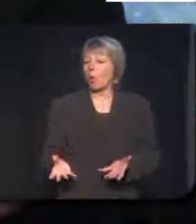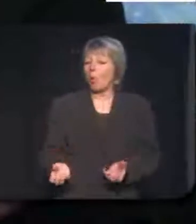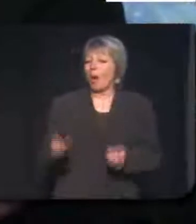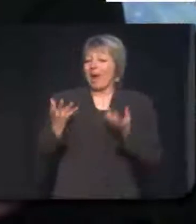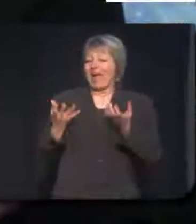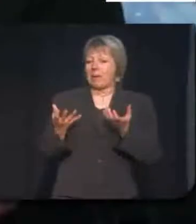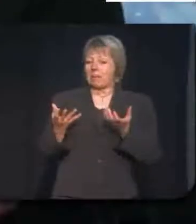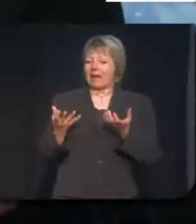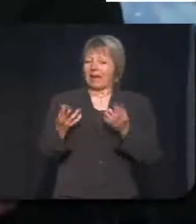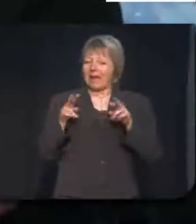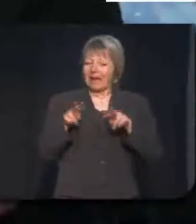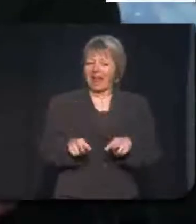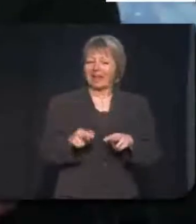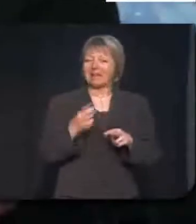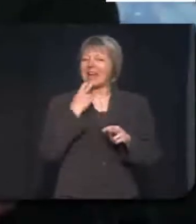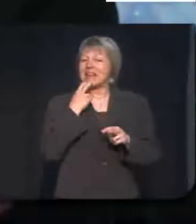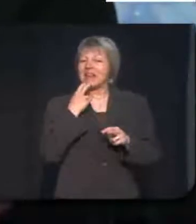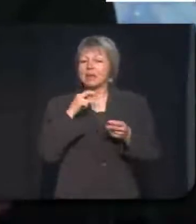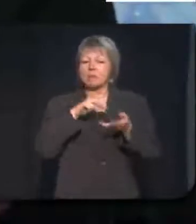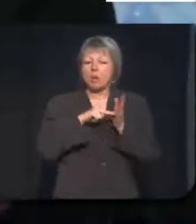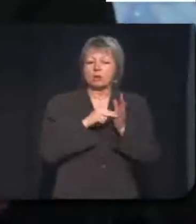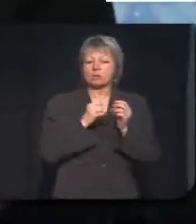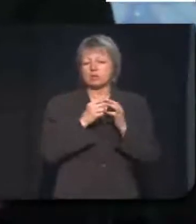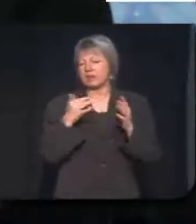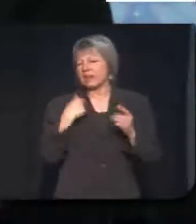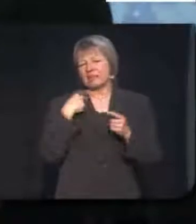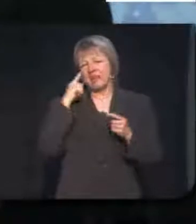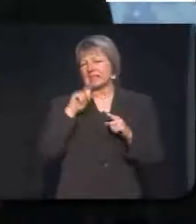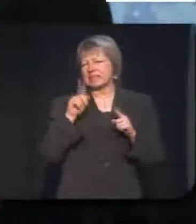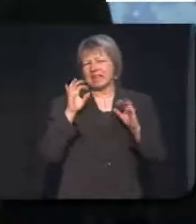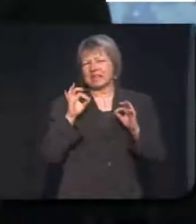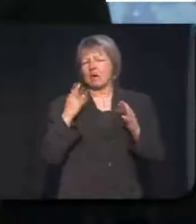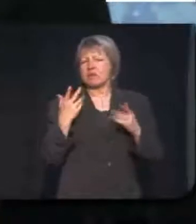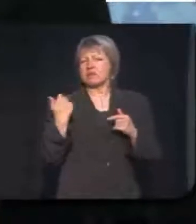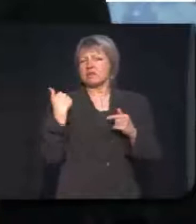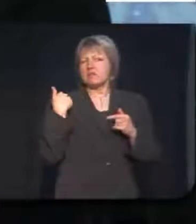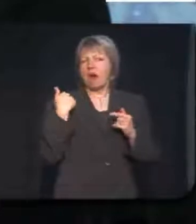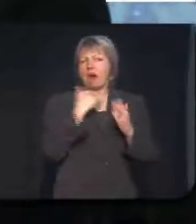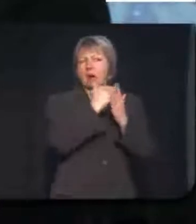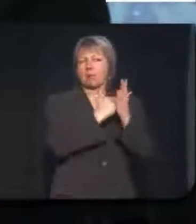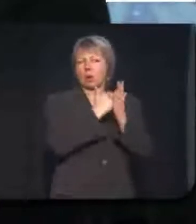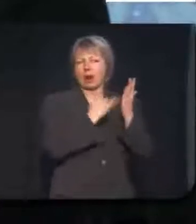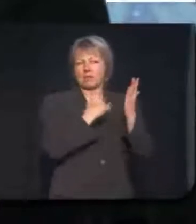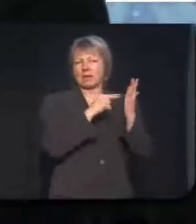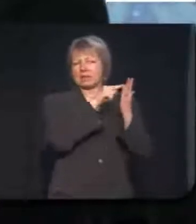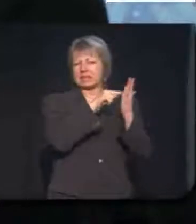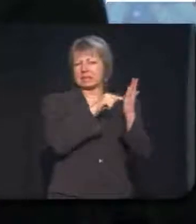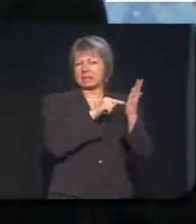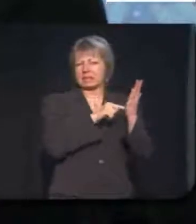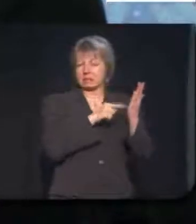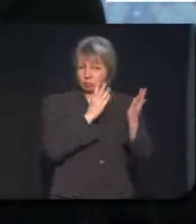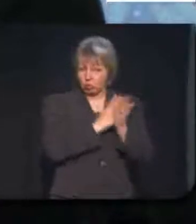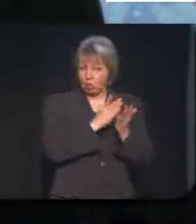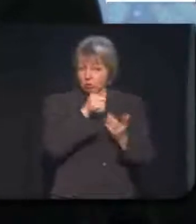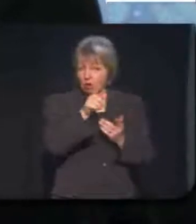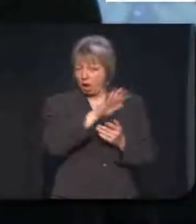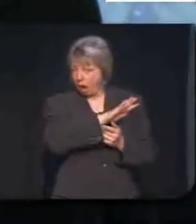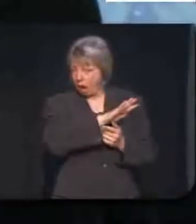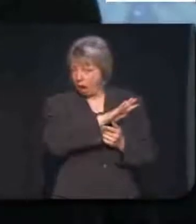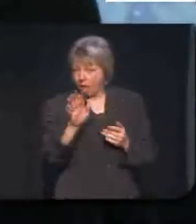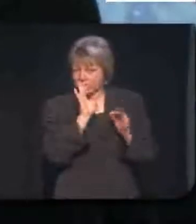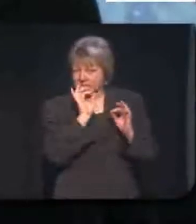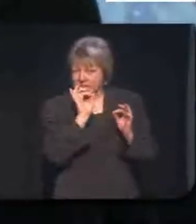ich habe nicht den Überblick über das was wir im Moment im Programm stehen haben und was für beschlossen haben habt ihr alle einzelnen Sachen geprüft ob die sich nicht